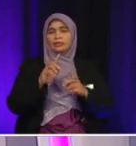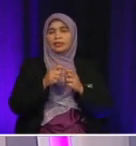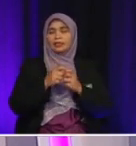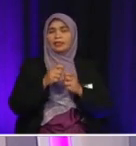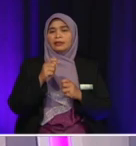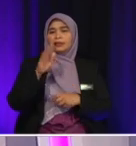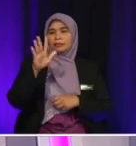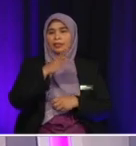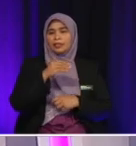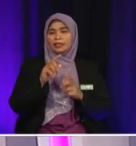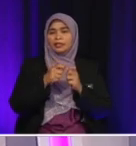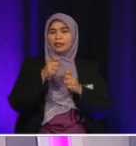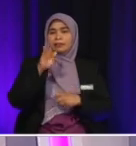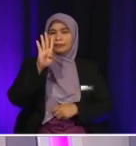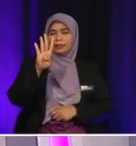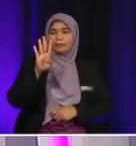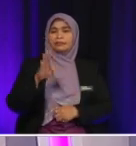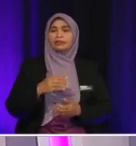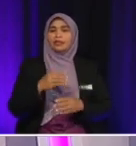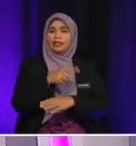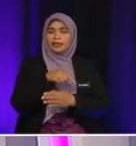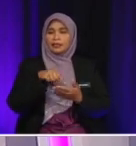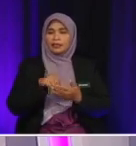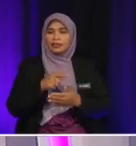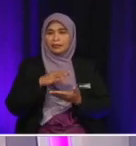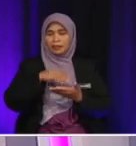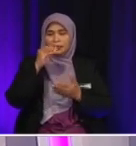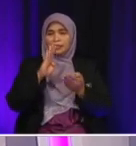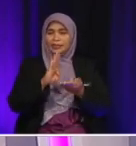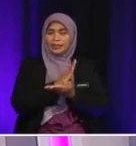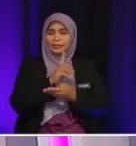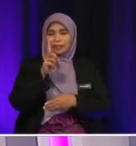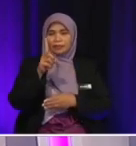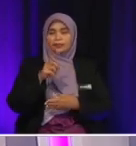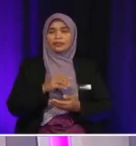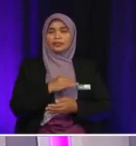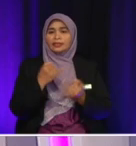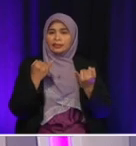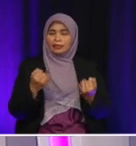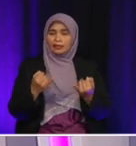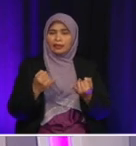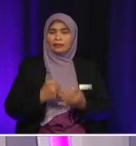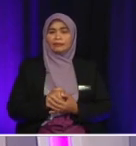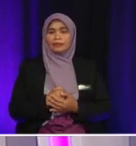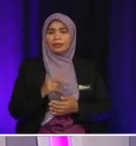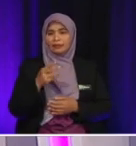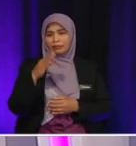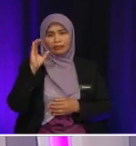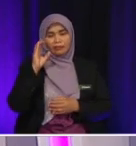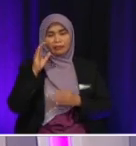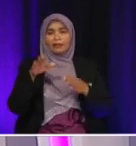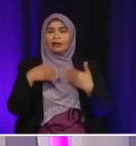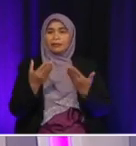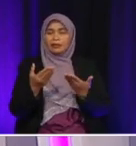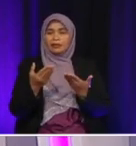l dan juga tingkatan empat yang mana pada hari ini kita belajar kertas satu dan sekarang ini dalam segmen pada kali ini kita nak dengar pula Macam